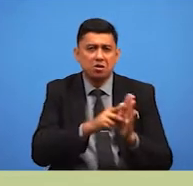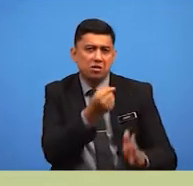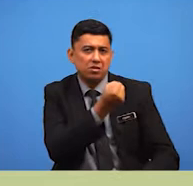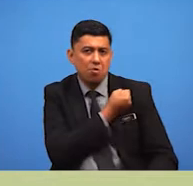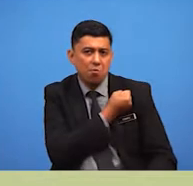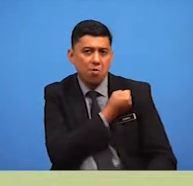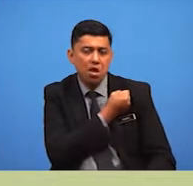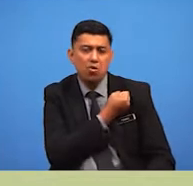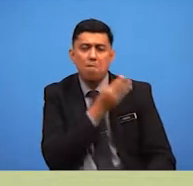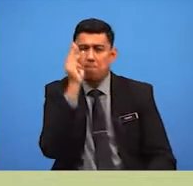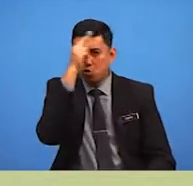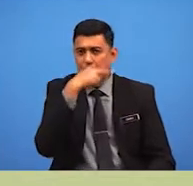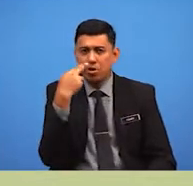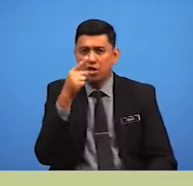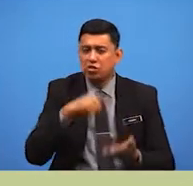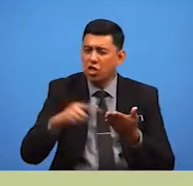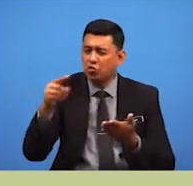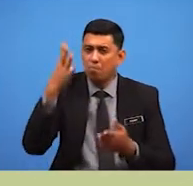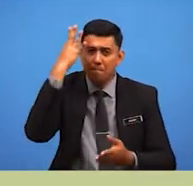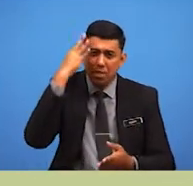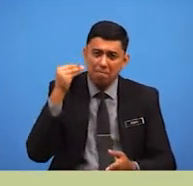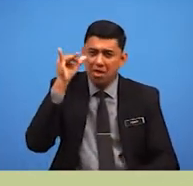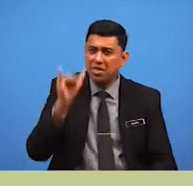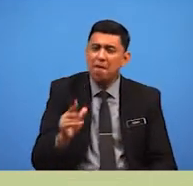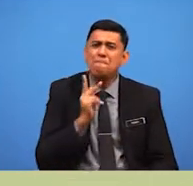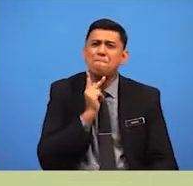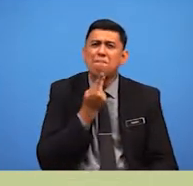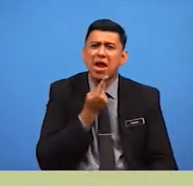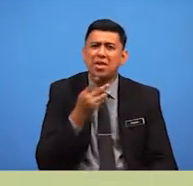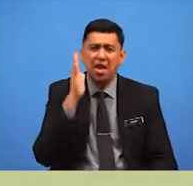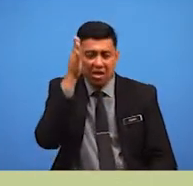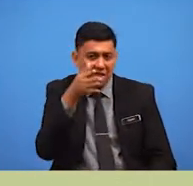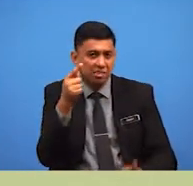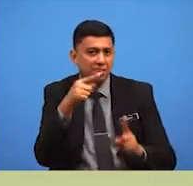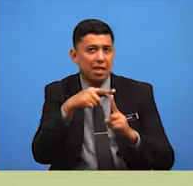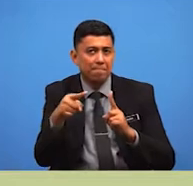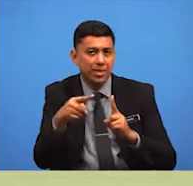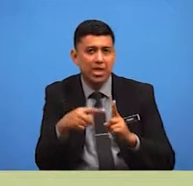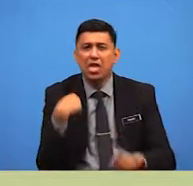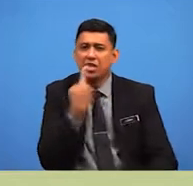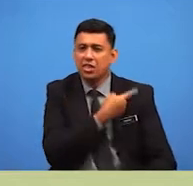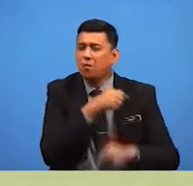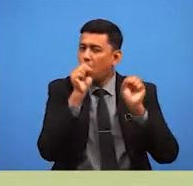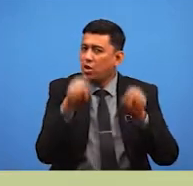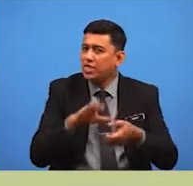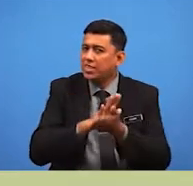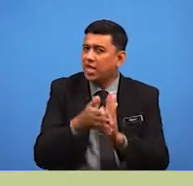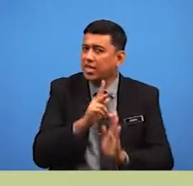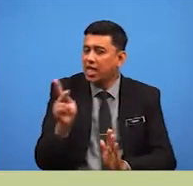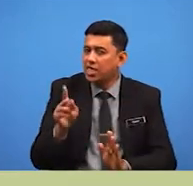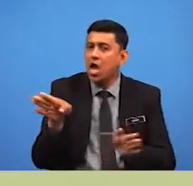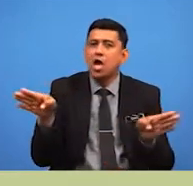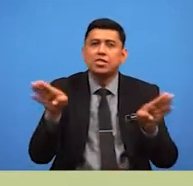Kekecewaan merupakan suatu pengalaman yang pahit, akan tetapi kita boleh